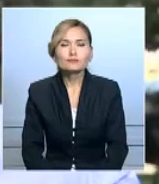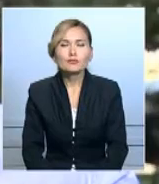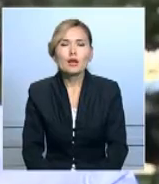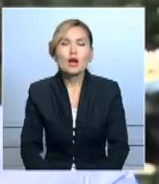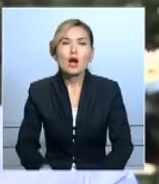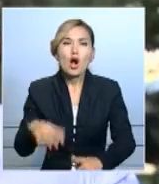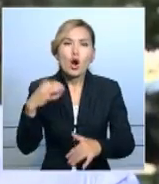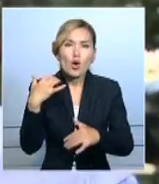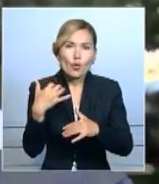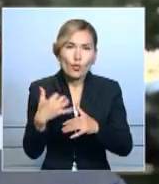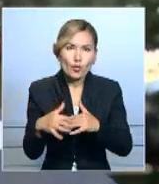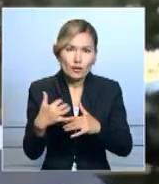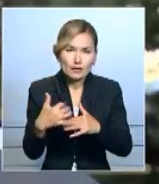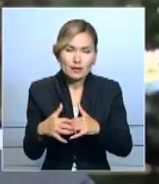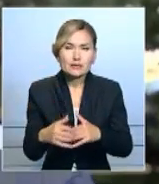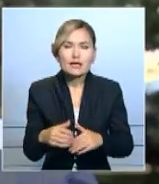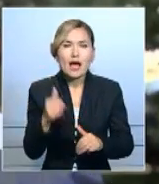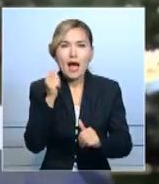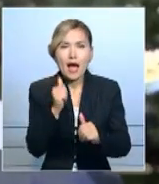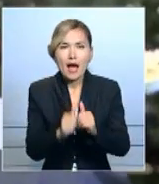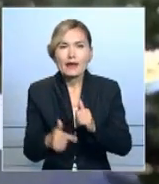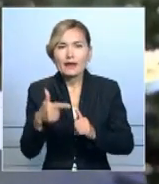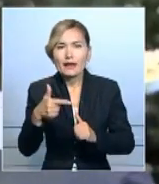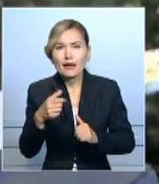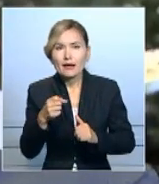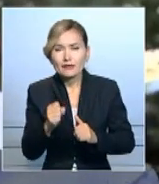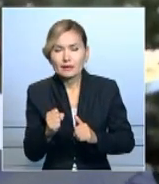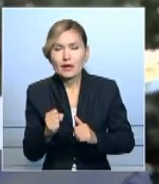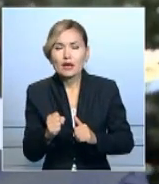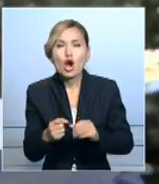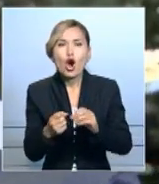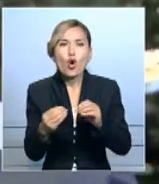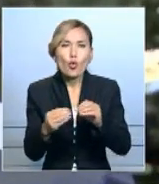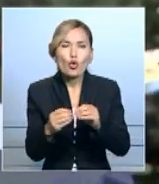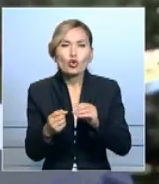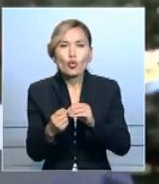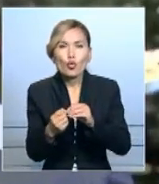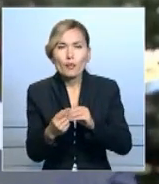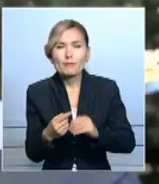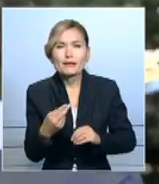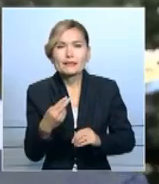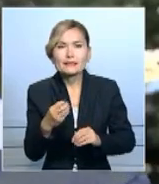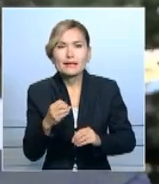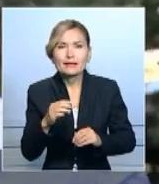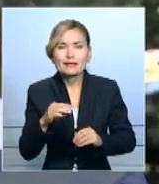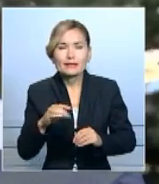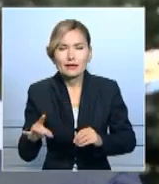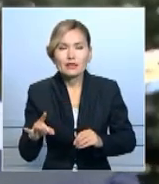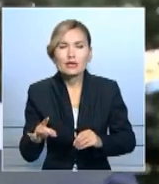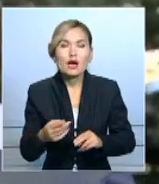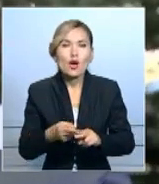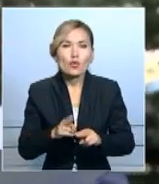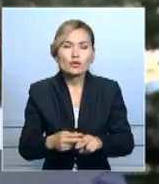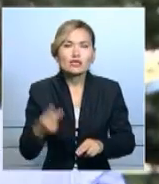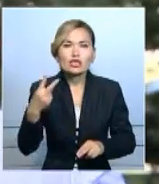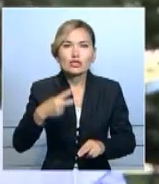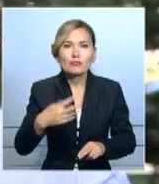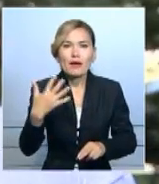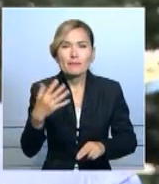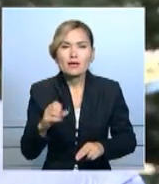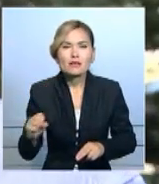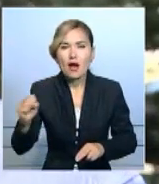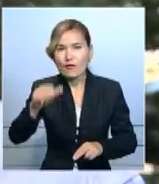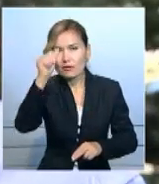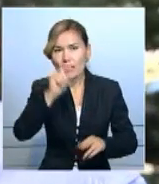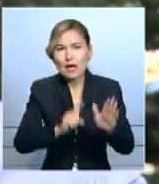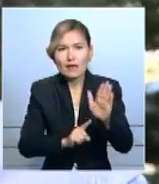Орташа өнімділігі гектарынан 9-10 центнерді құрайды. Ауа райы қолайлы болса, тамыздың 20-сынан немесе 25-сінен бастап жаппай ору